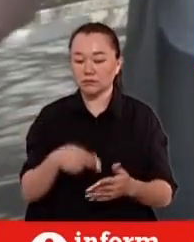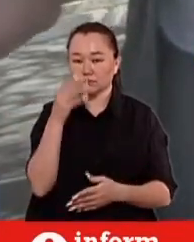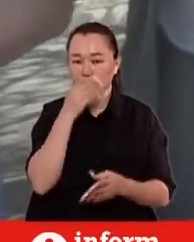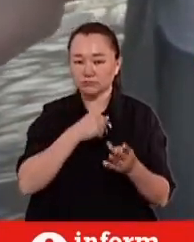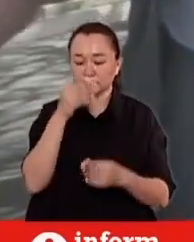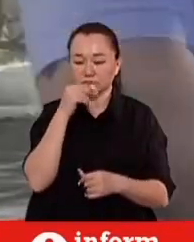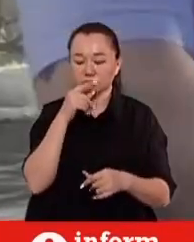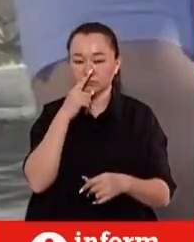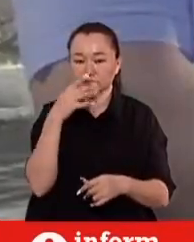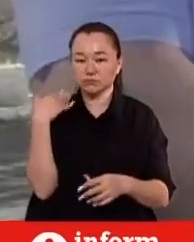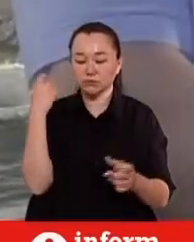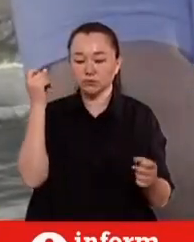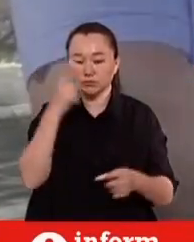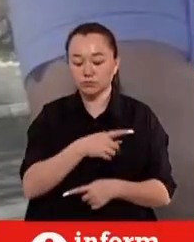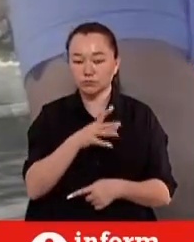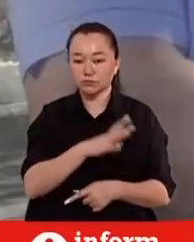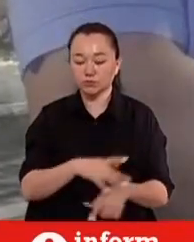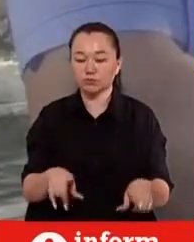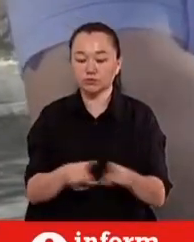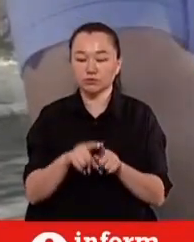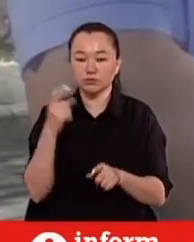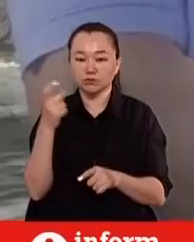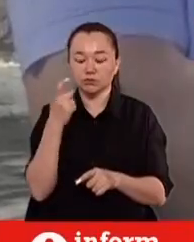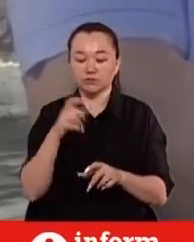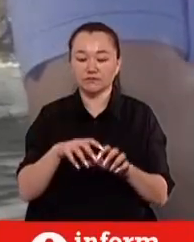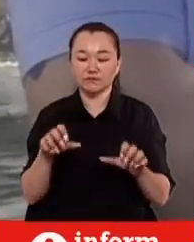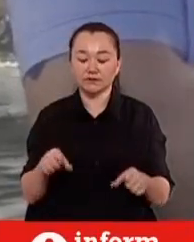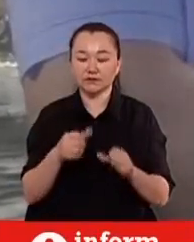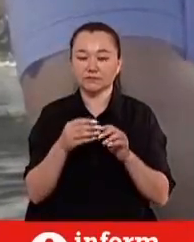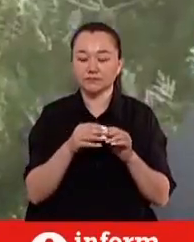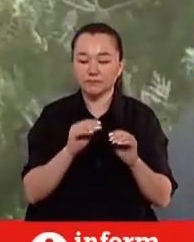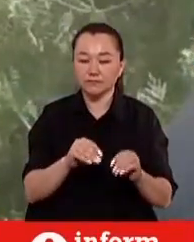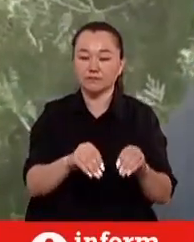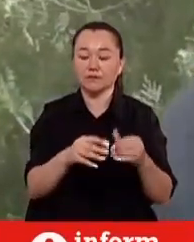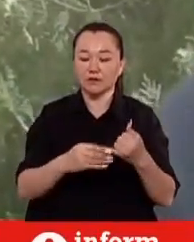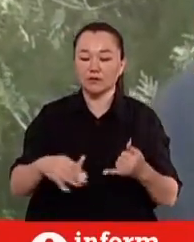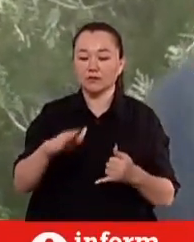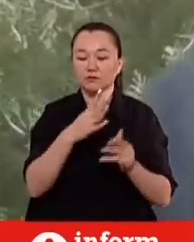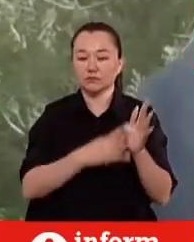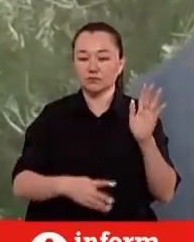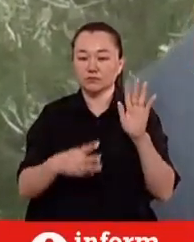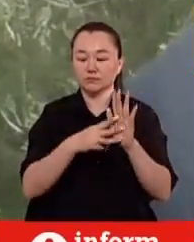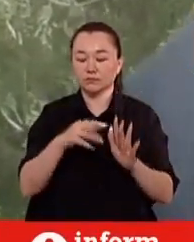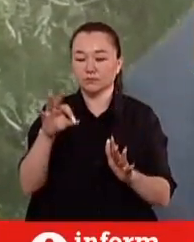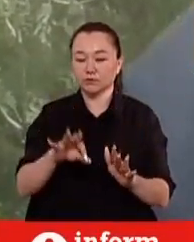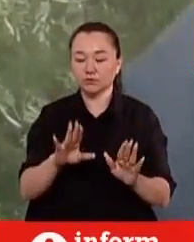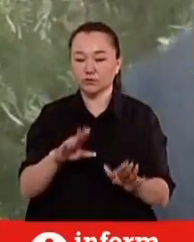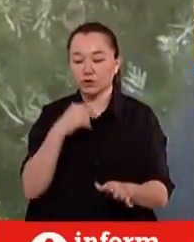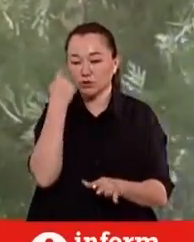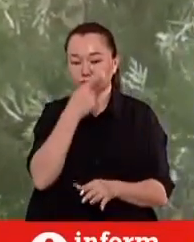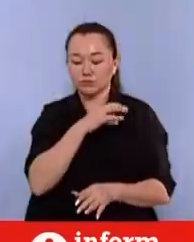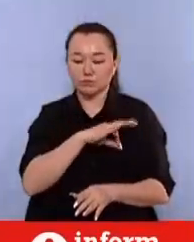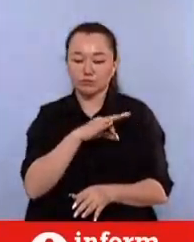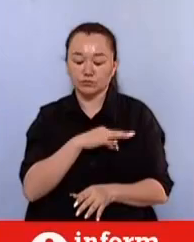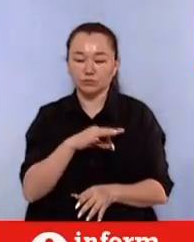екенін жақында білгендерін айтады. Осылайша қожалық төрағасы егістік пен шабындық алқабының 98%-ын тек жеке пайдасына